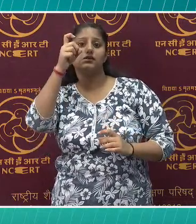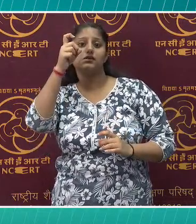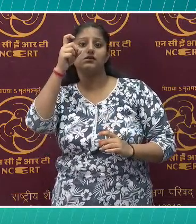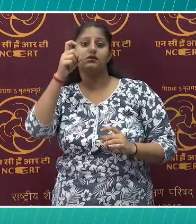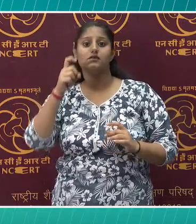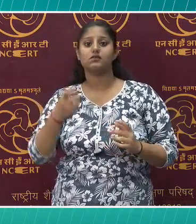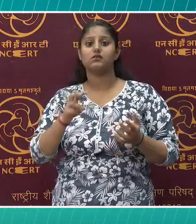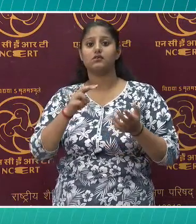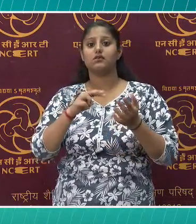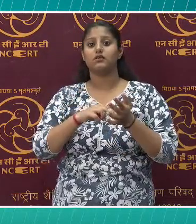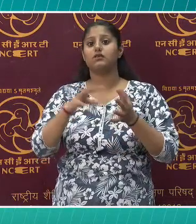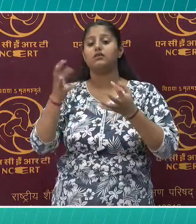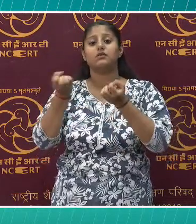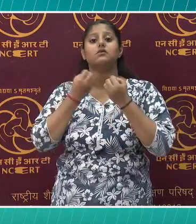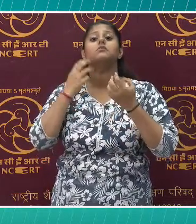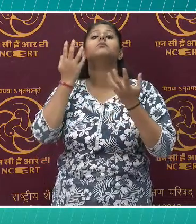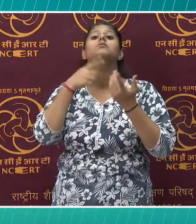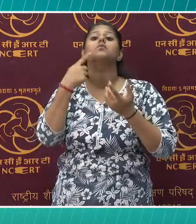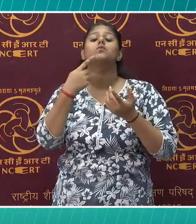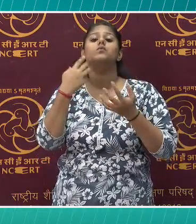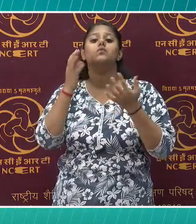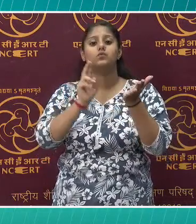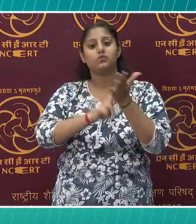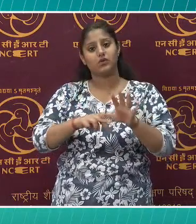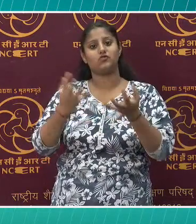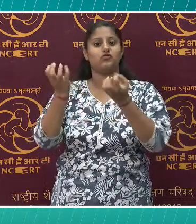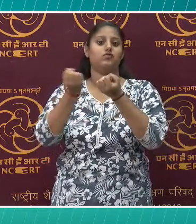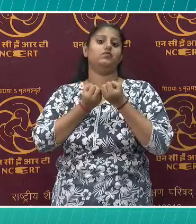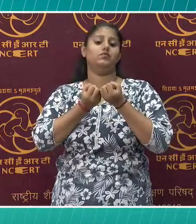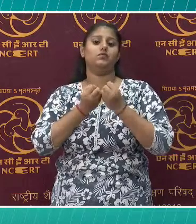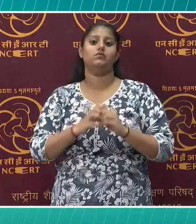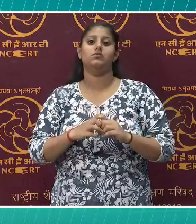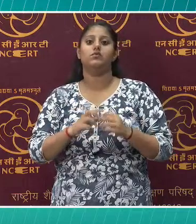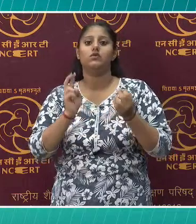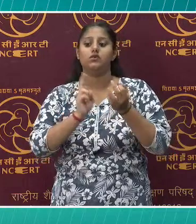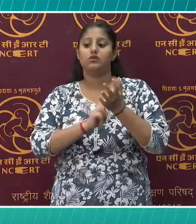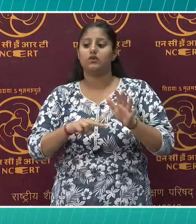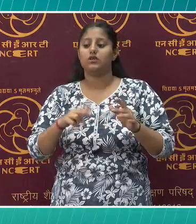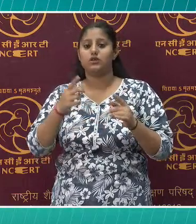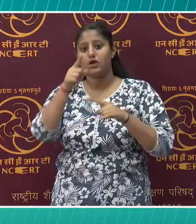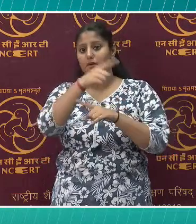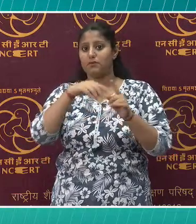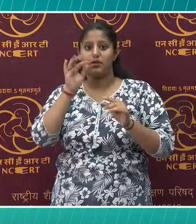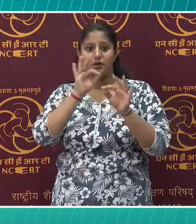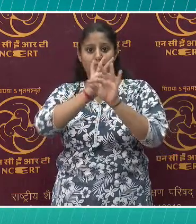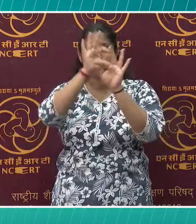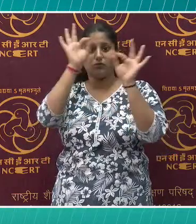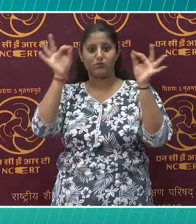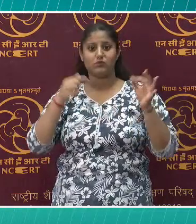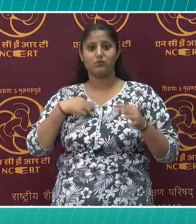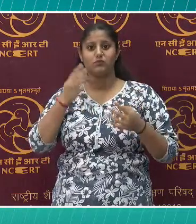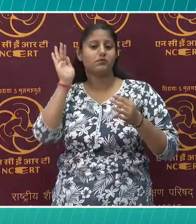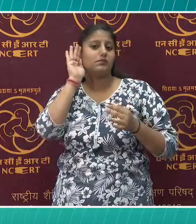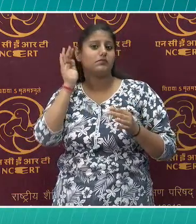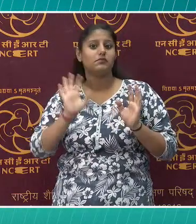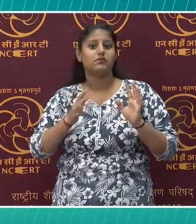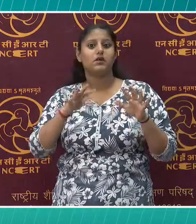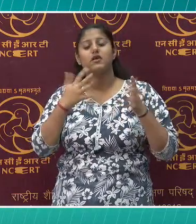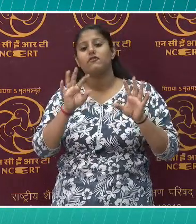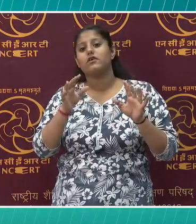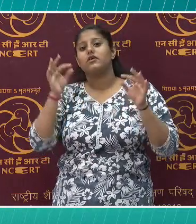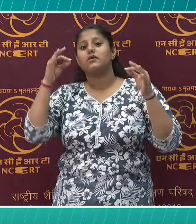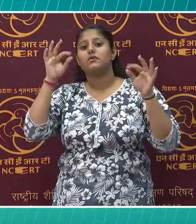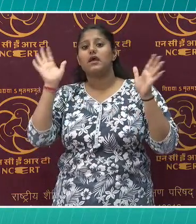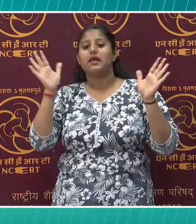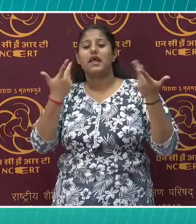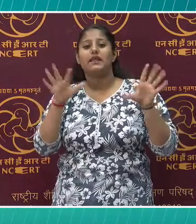ही प्रकृति की देन है, प्रकृति से हमने लिया है. हमने मोर की आवाज़ सुन ली, और हमने किसी पक्षी की एक चहचहाट